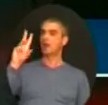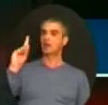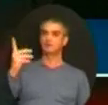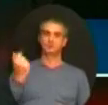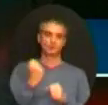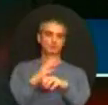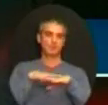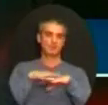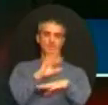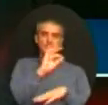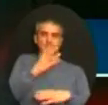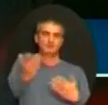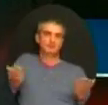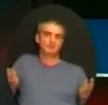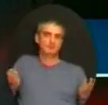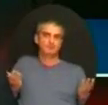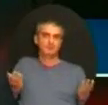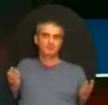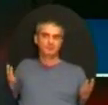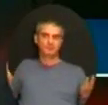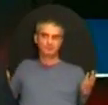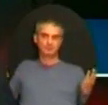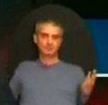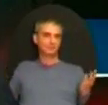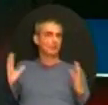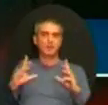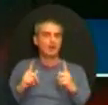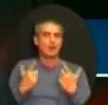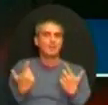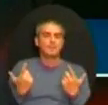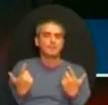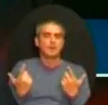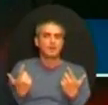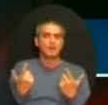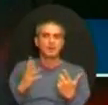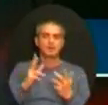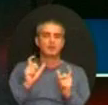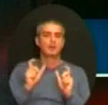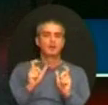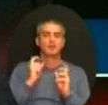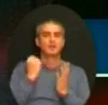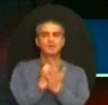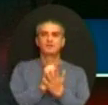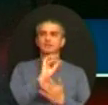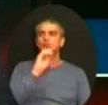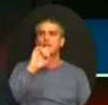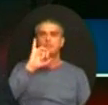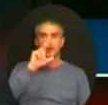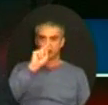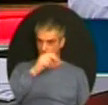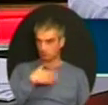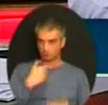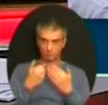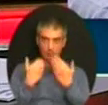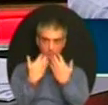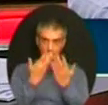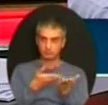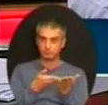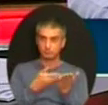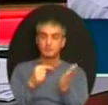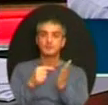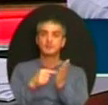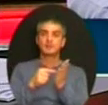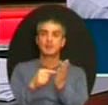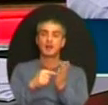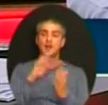עשה תפקיד, כאילו, עשה תפקיד על ראש הממשלה. גם מילצ'ן, למה בעצם עצרו את הוויזה של מילצ'ן, אם את כבר רוצה לפתוח את זה?